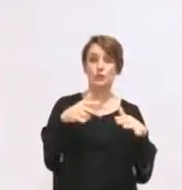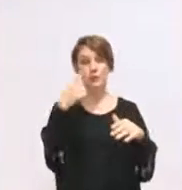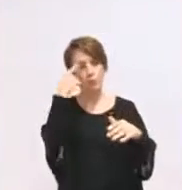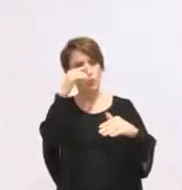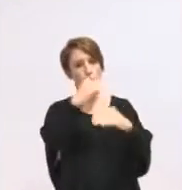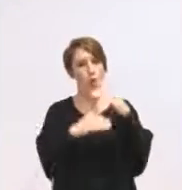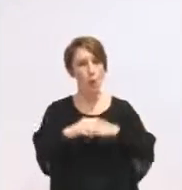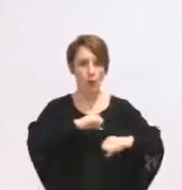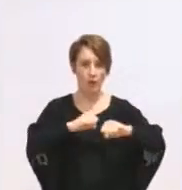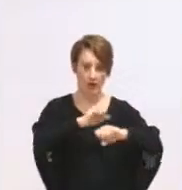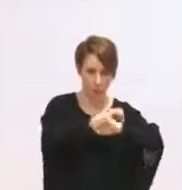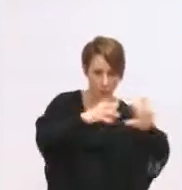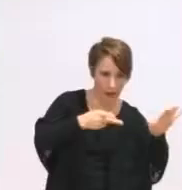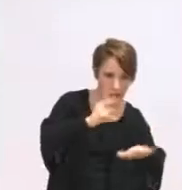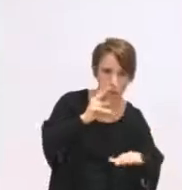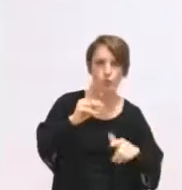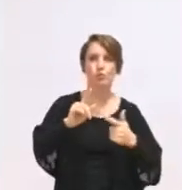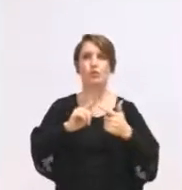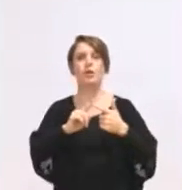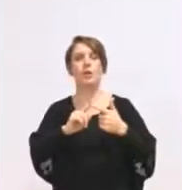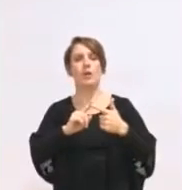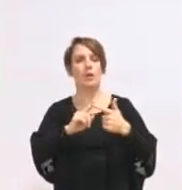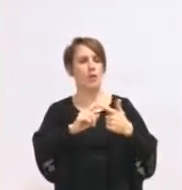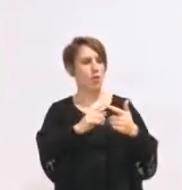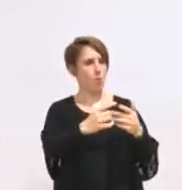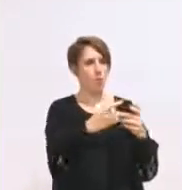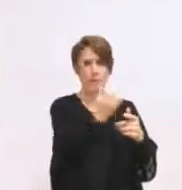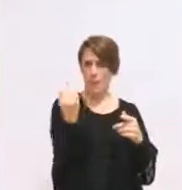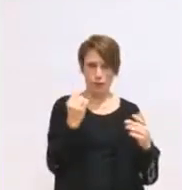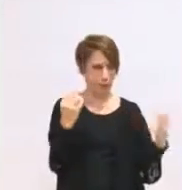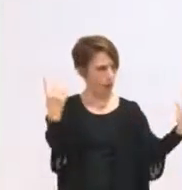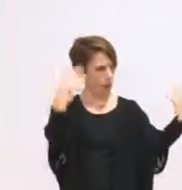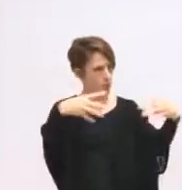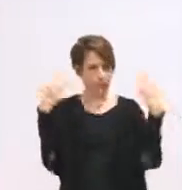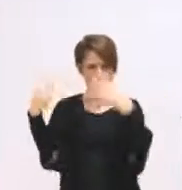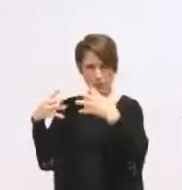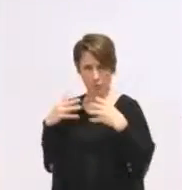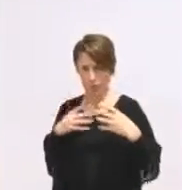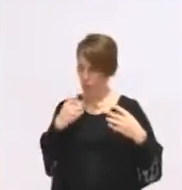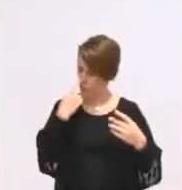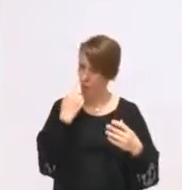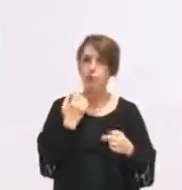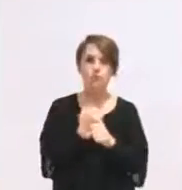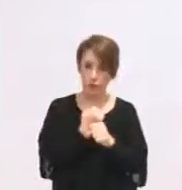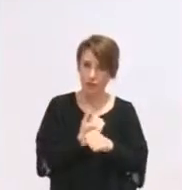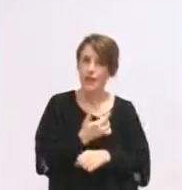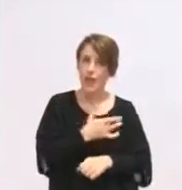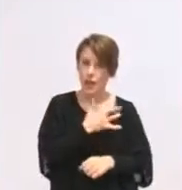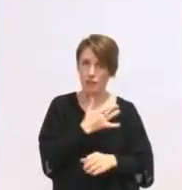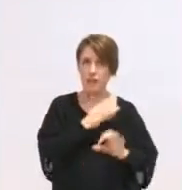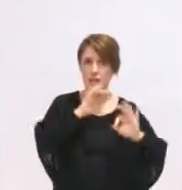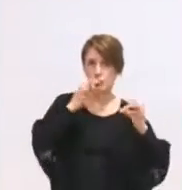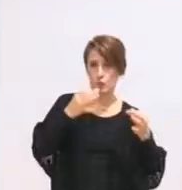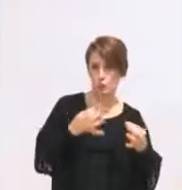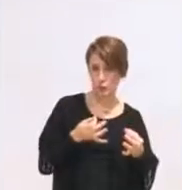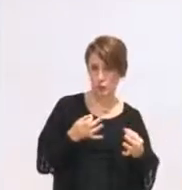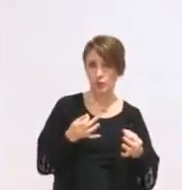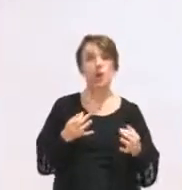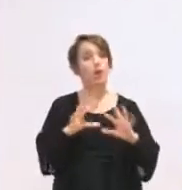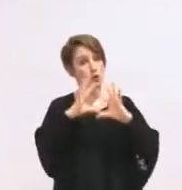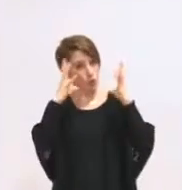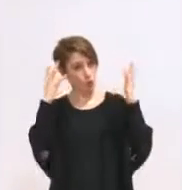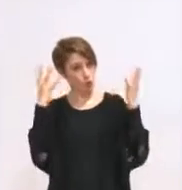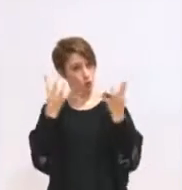plus clair, sur l'interconnaissance des acteurs, sont des travaux qui sont intéressants. Donc au final, nous saluons